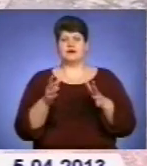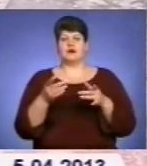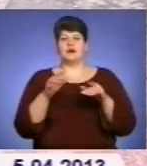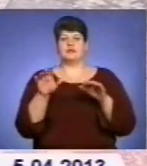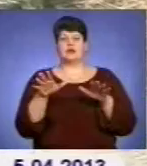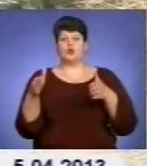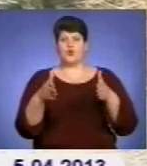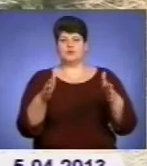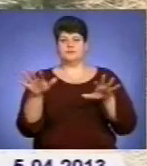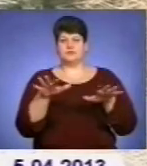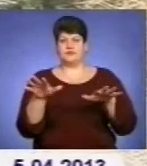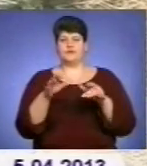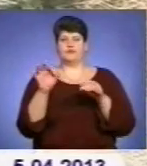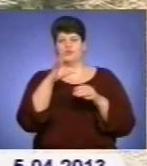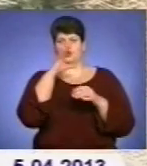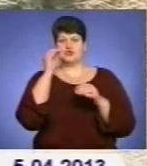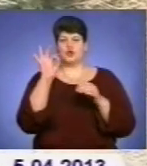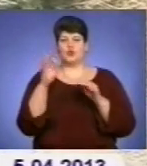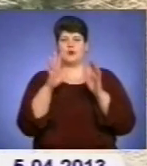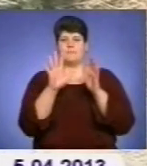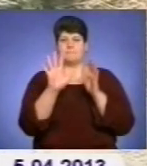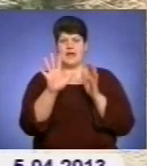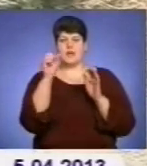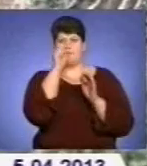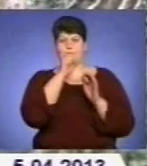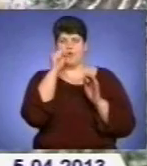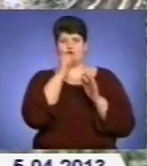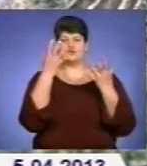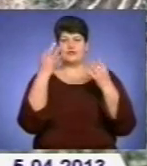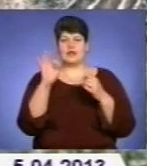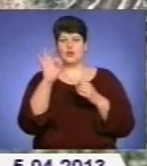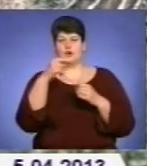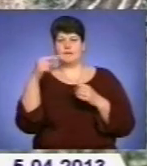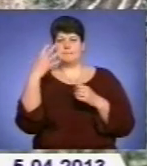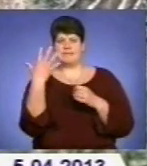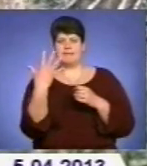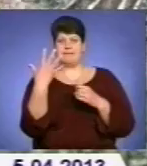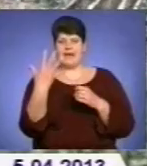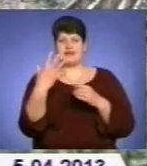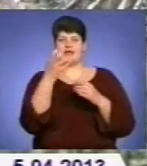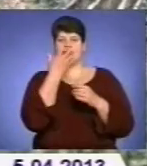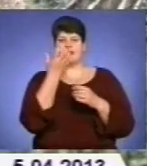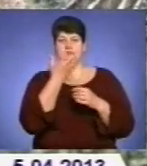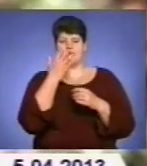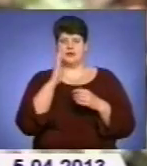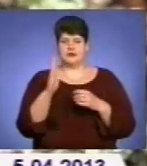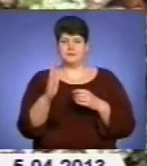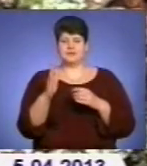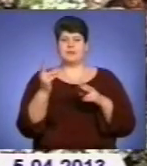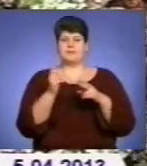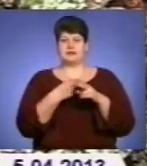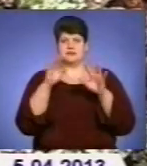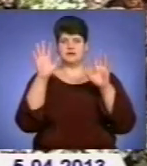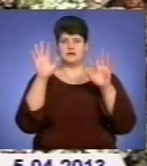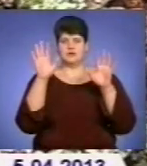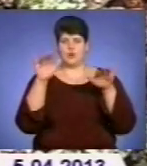ожеледиться. Вночі 0,5 морозу, в день 0,5 тепла. 8, 9 та 10 квітня без істотних опадів. Вночі та